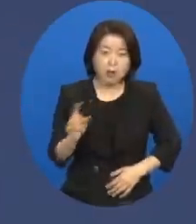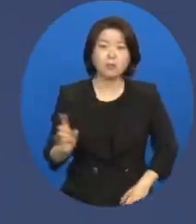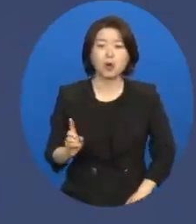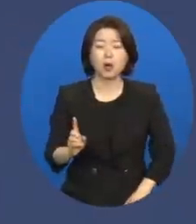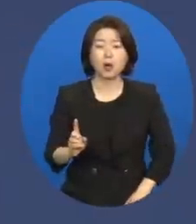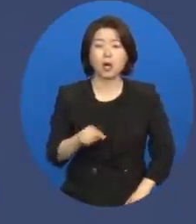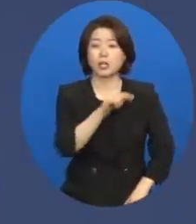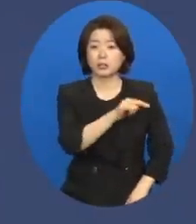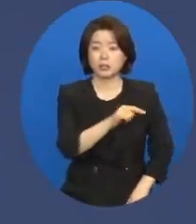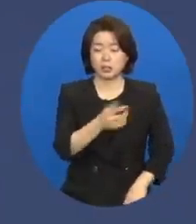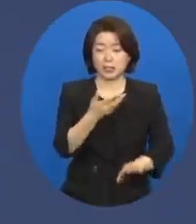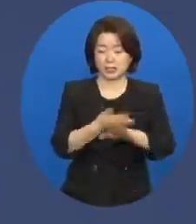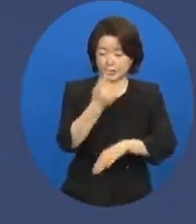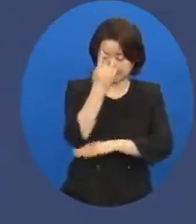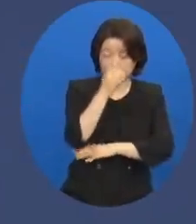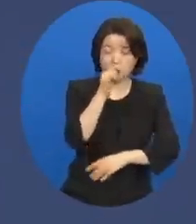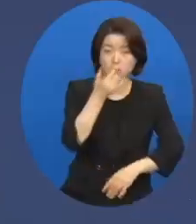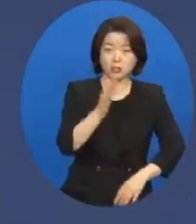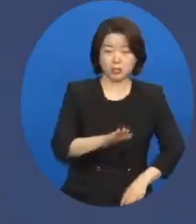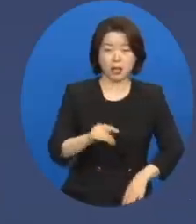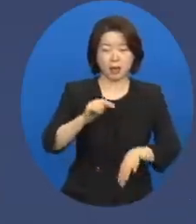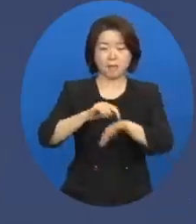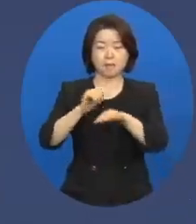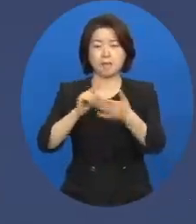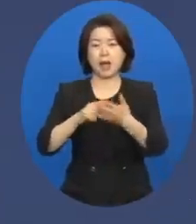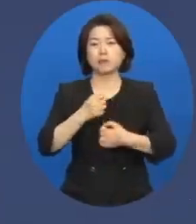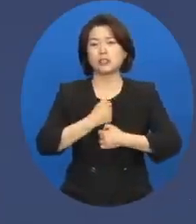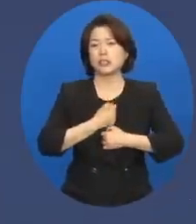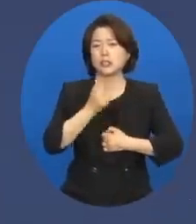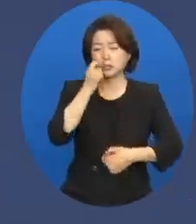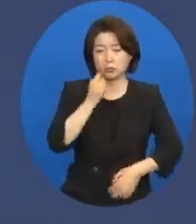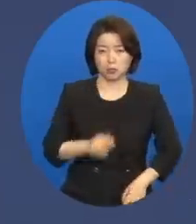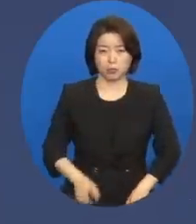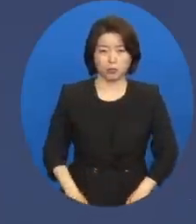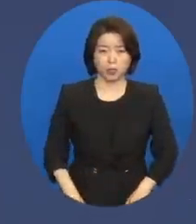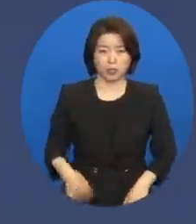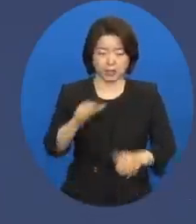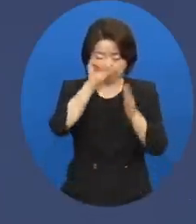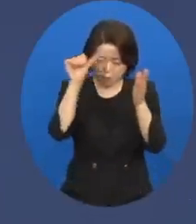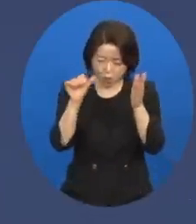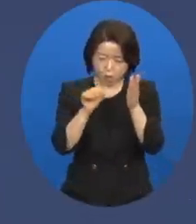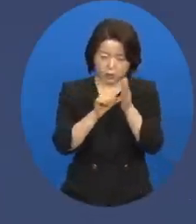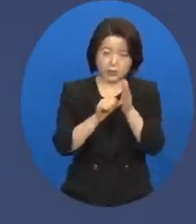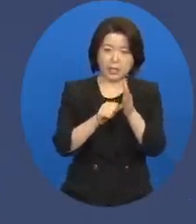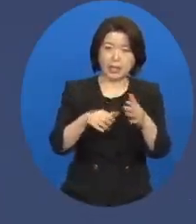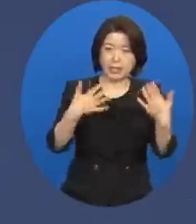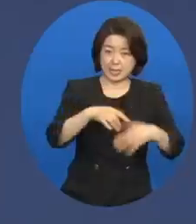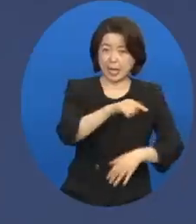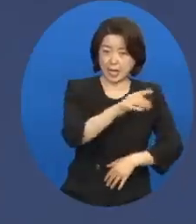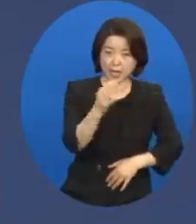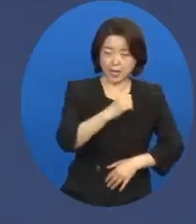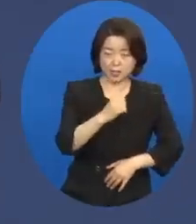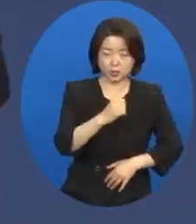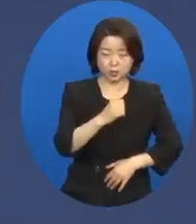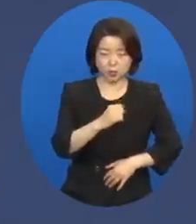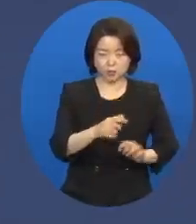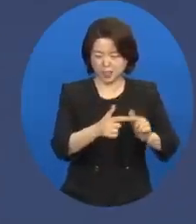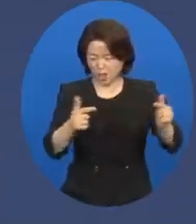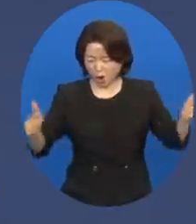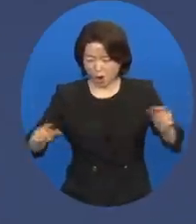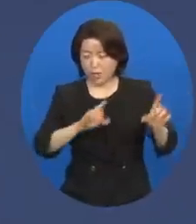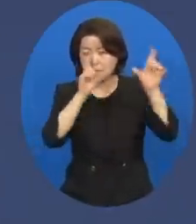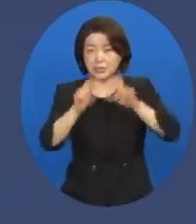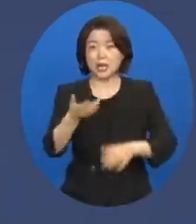그는 다른 건 다 지켰는데 마음을 못 지켰어요. 그런데 평생 약점을 가지고 파란만장한 삶을